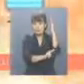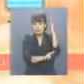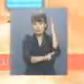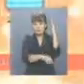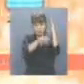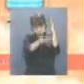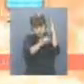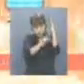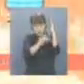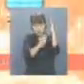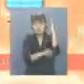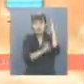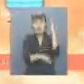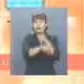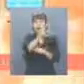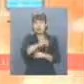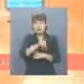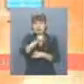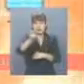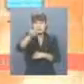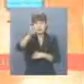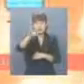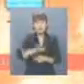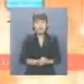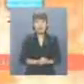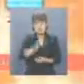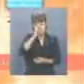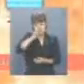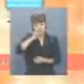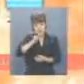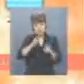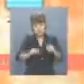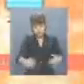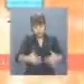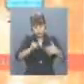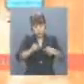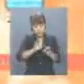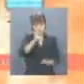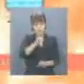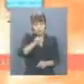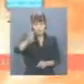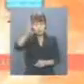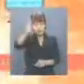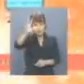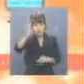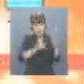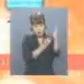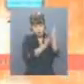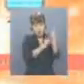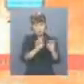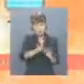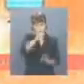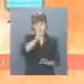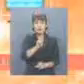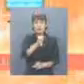าง 20-33 องศาเซลเซียสอ่าวไทยทะเลมีคลื่นสูง 2-3 เมตรและด้านฝั่งอันดามันทะเลมีคลื่นสูง 1-2 เม